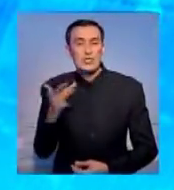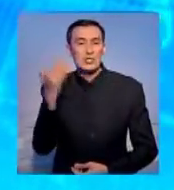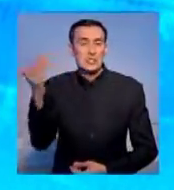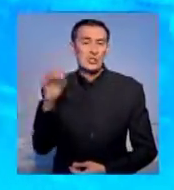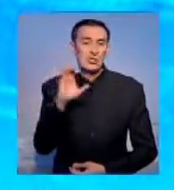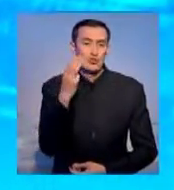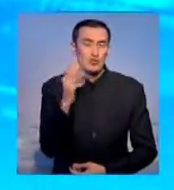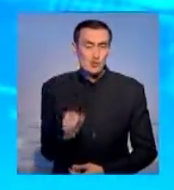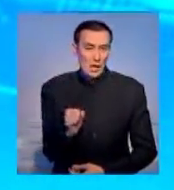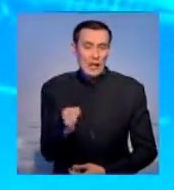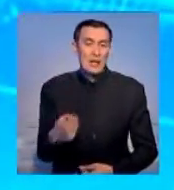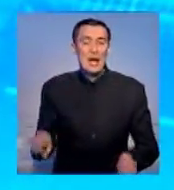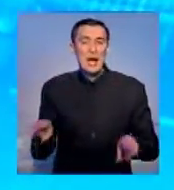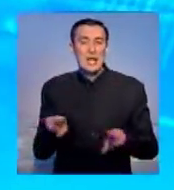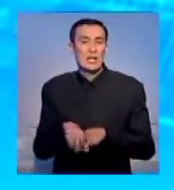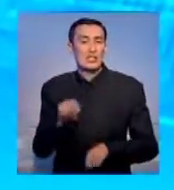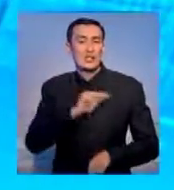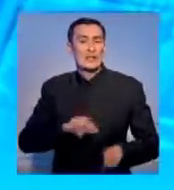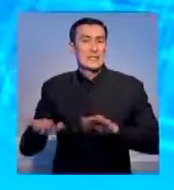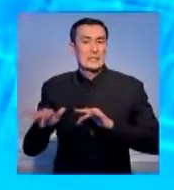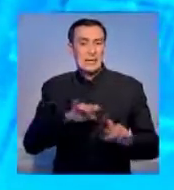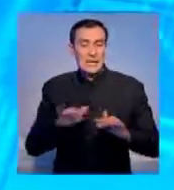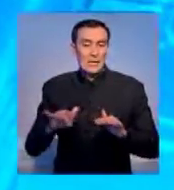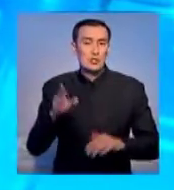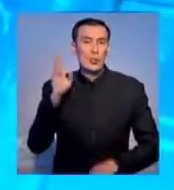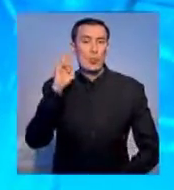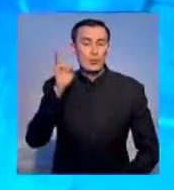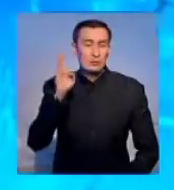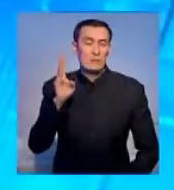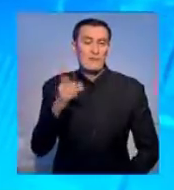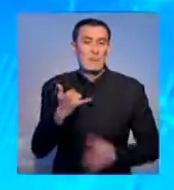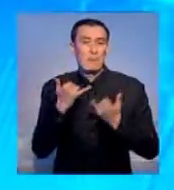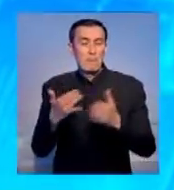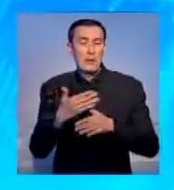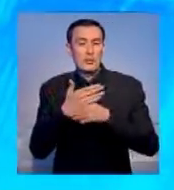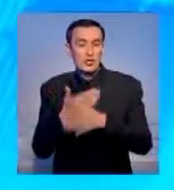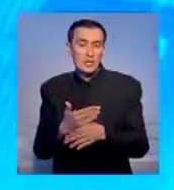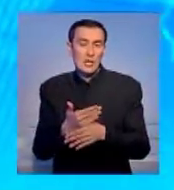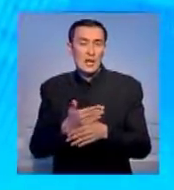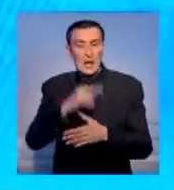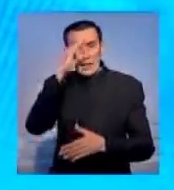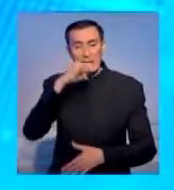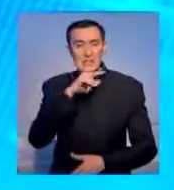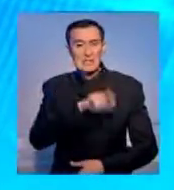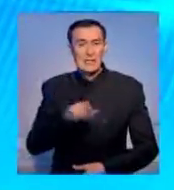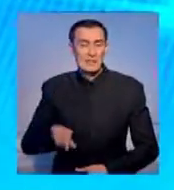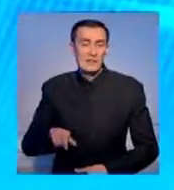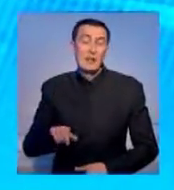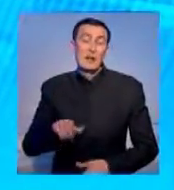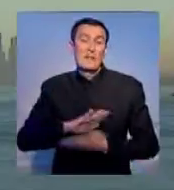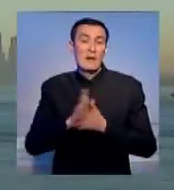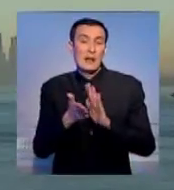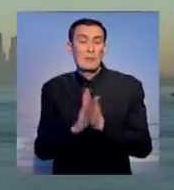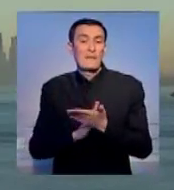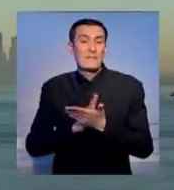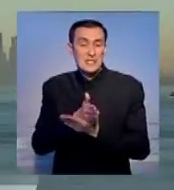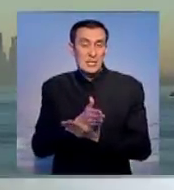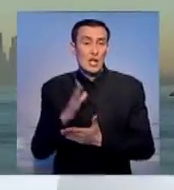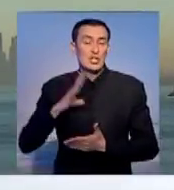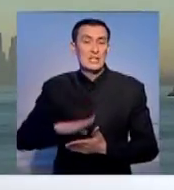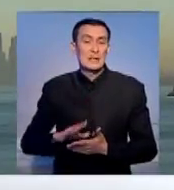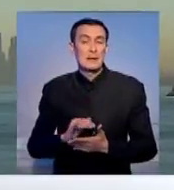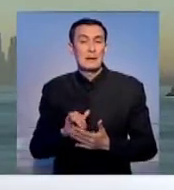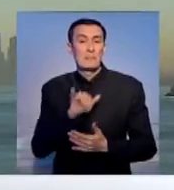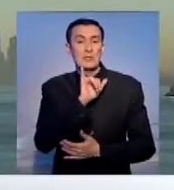экономической политики США, а также деятельности консульства по поддержке соотечественников. В рамках визита ожидается